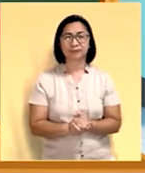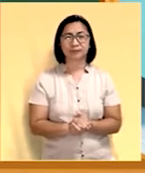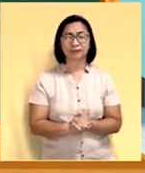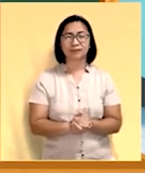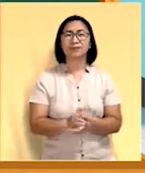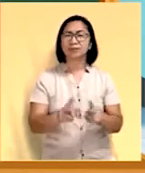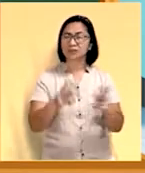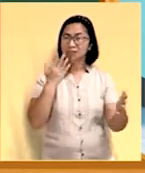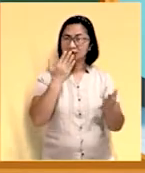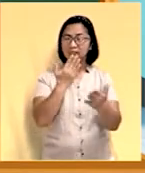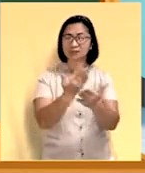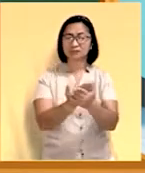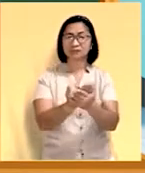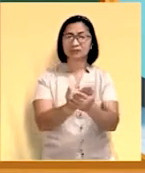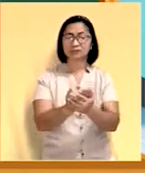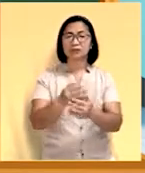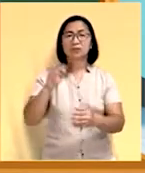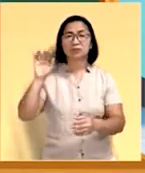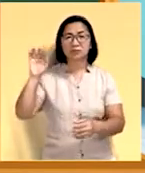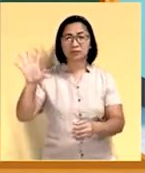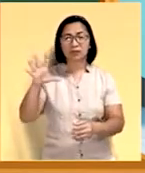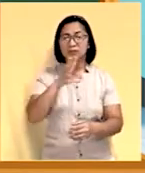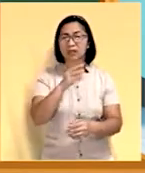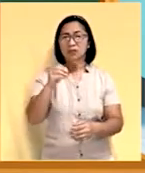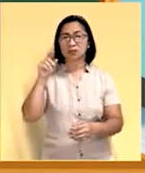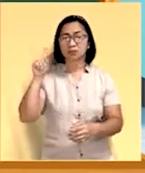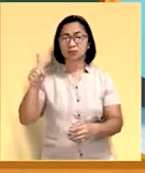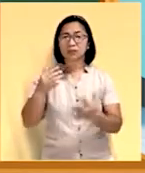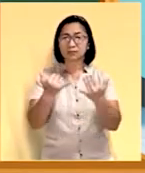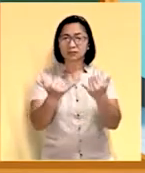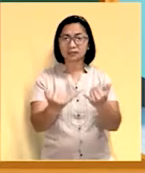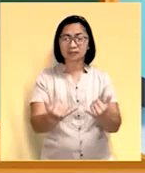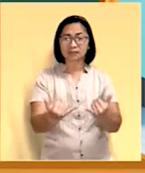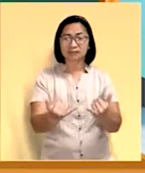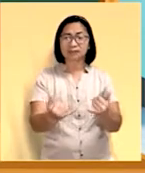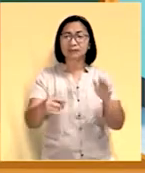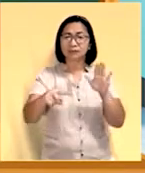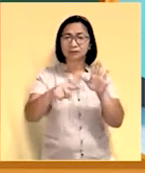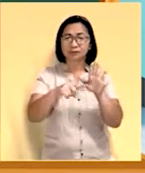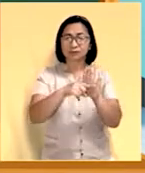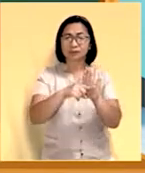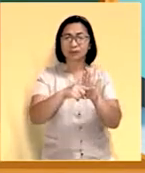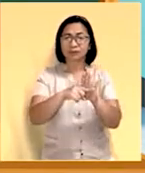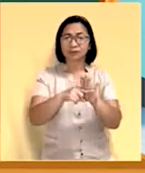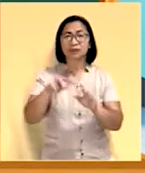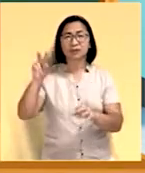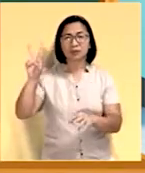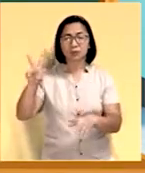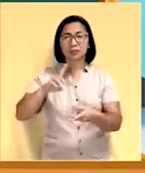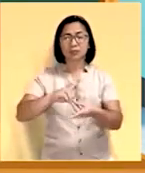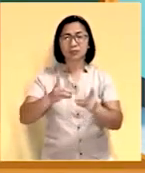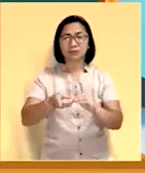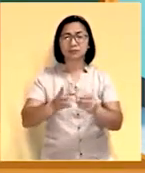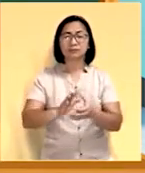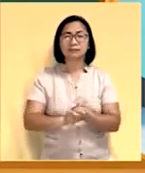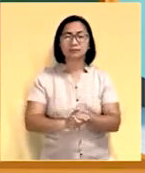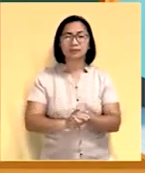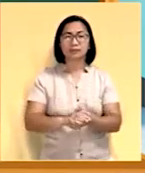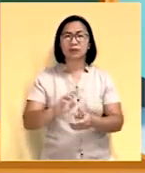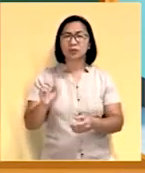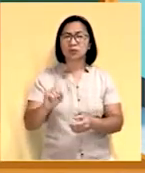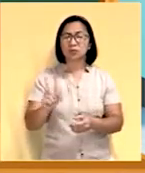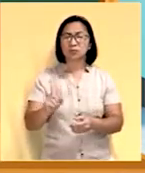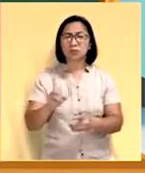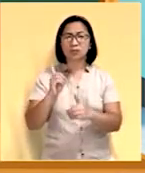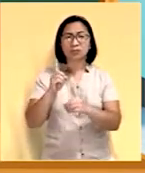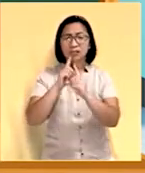Ang galing! 5 at 1. Ngayon, isubtract ang dalawa. Ano